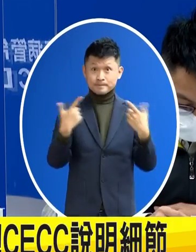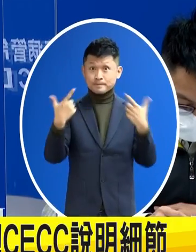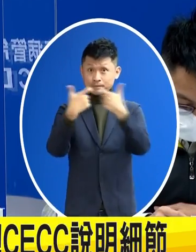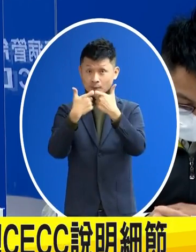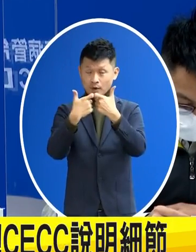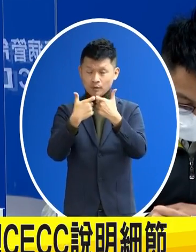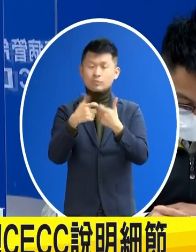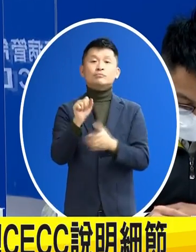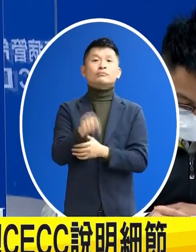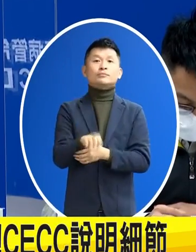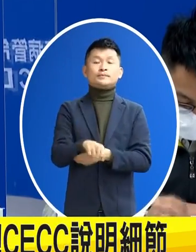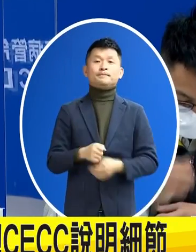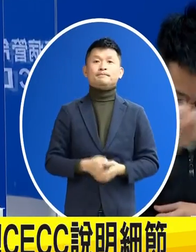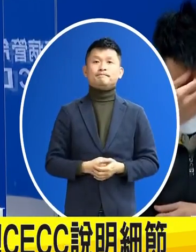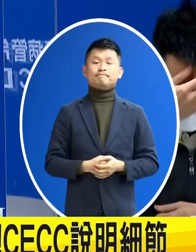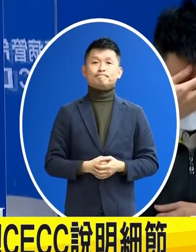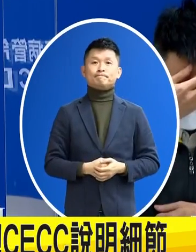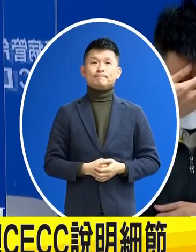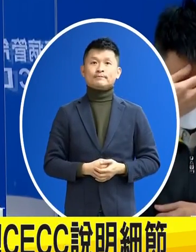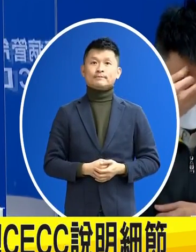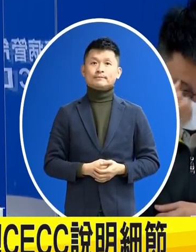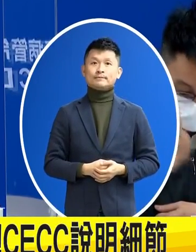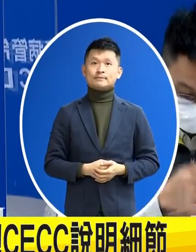践。那我简单的来跟大家来